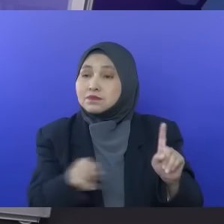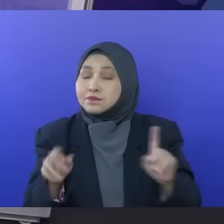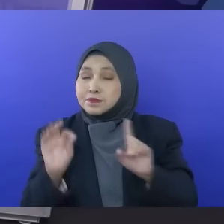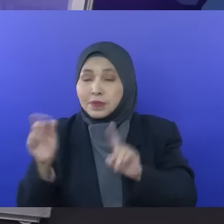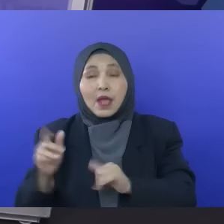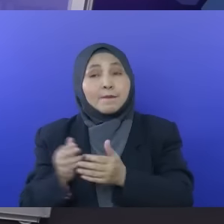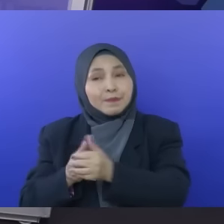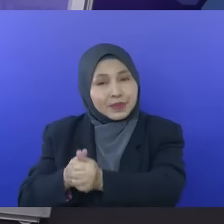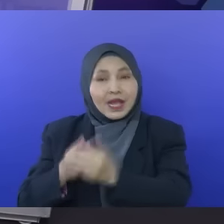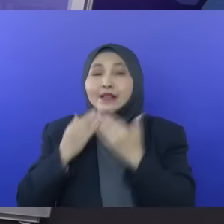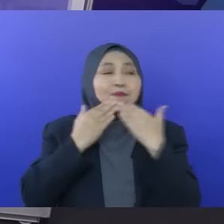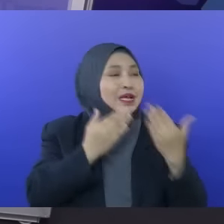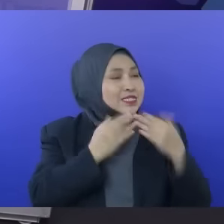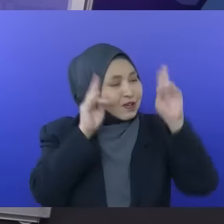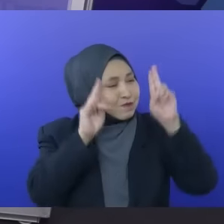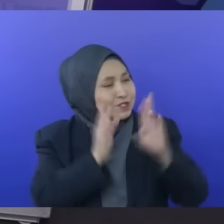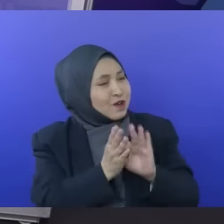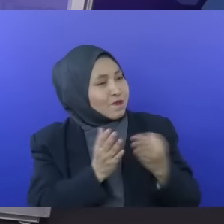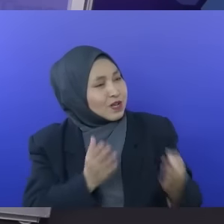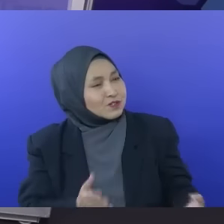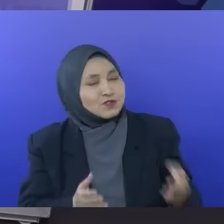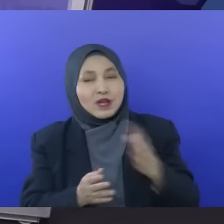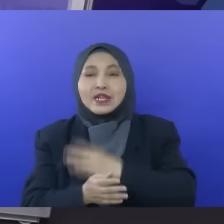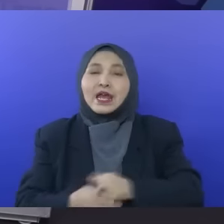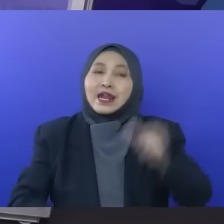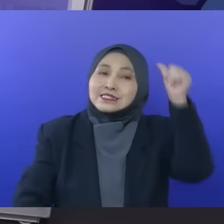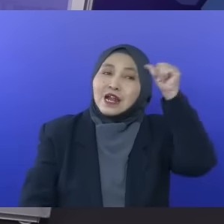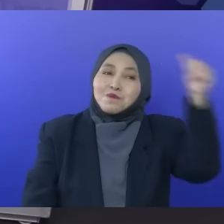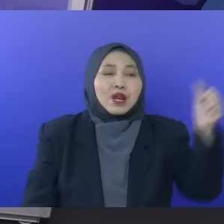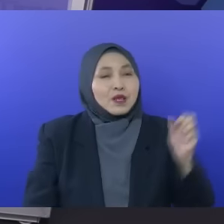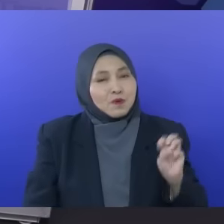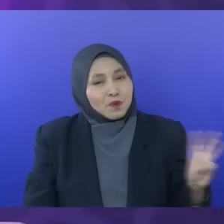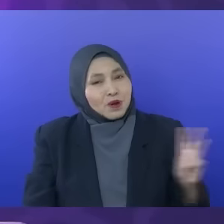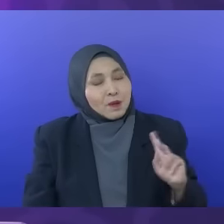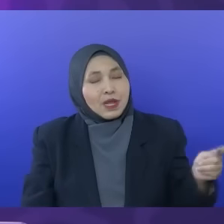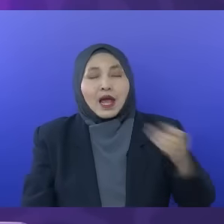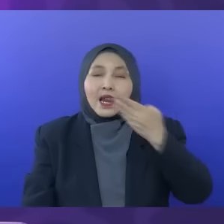maka rahim assalamualaikum